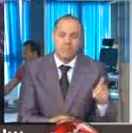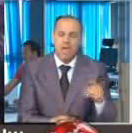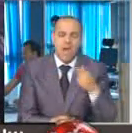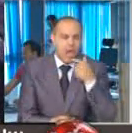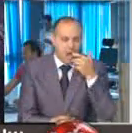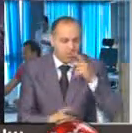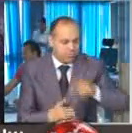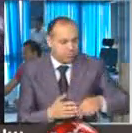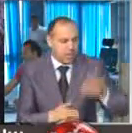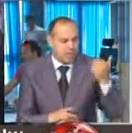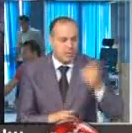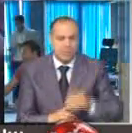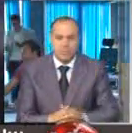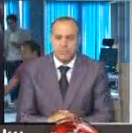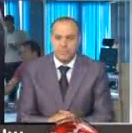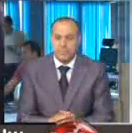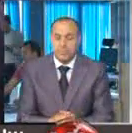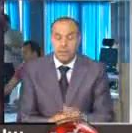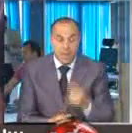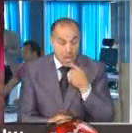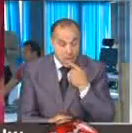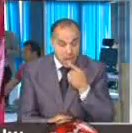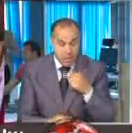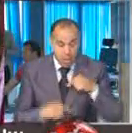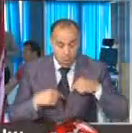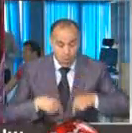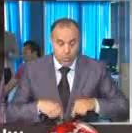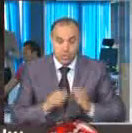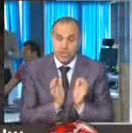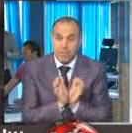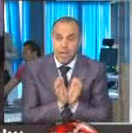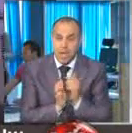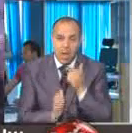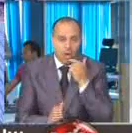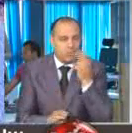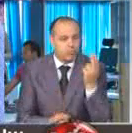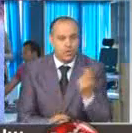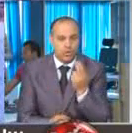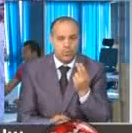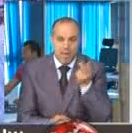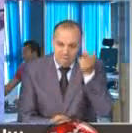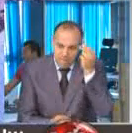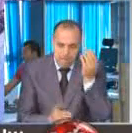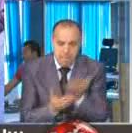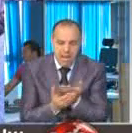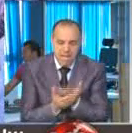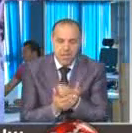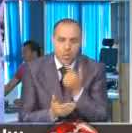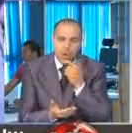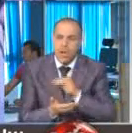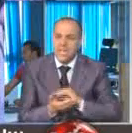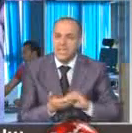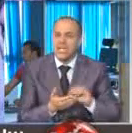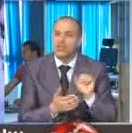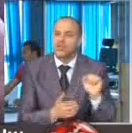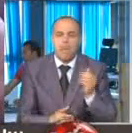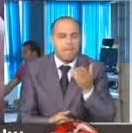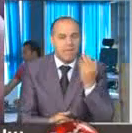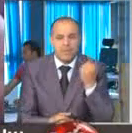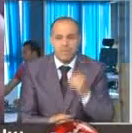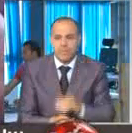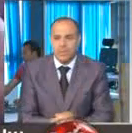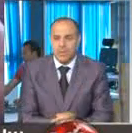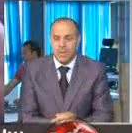تم الاتفاق حوله، مشيرا الى ان وزير الشؤون الاجتماعيه غير قادر على فهم ملفاته واداره الشان الاجتماعي.